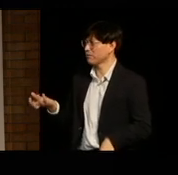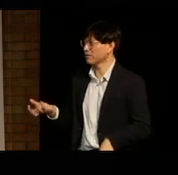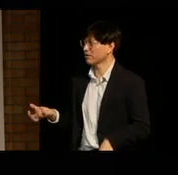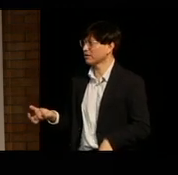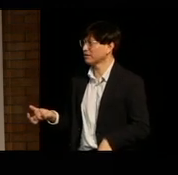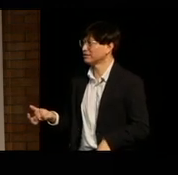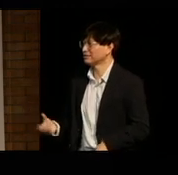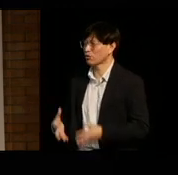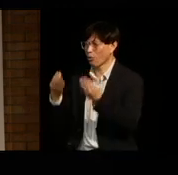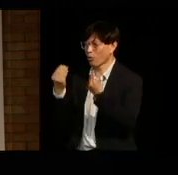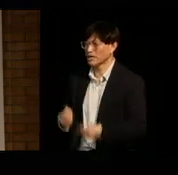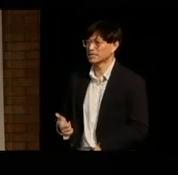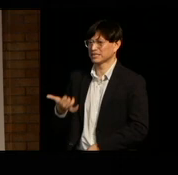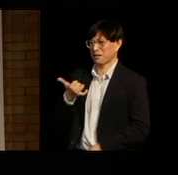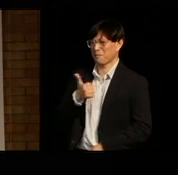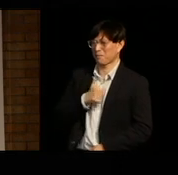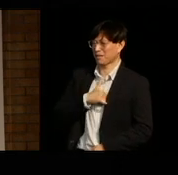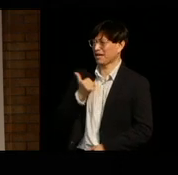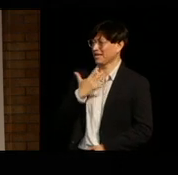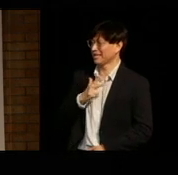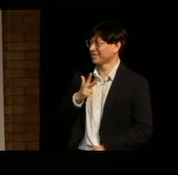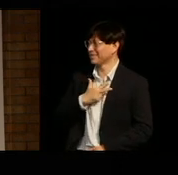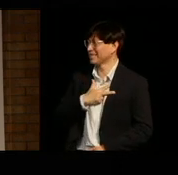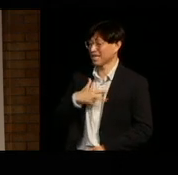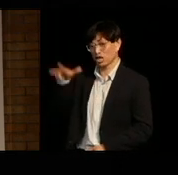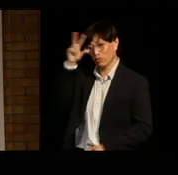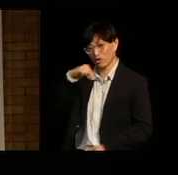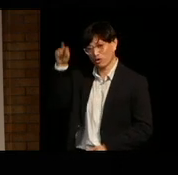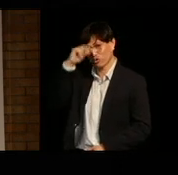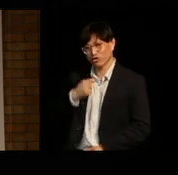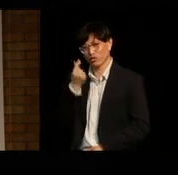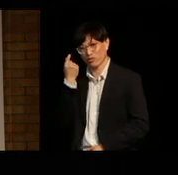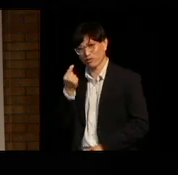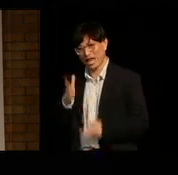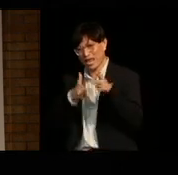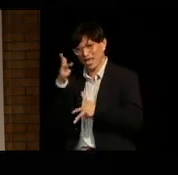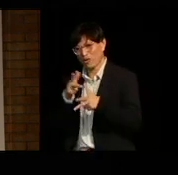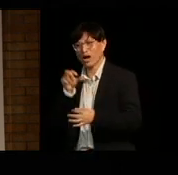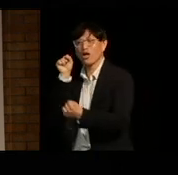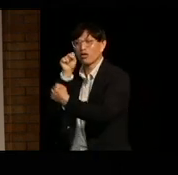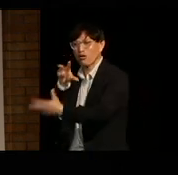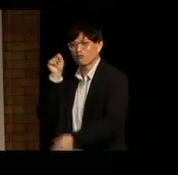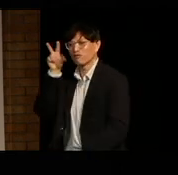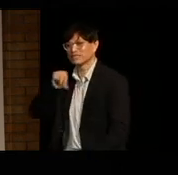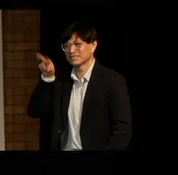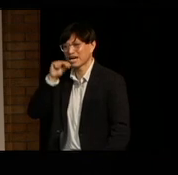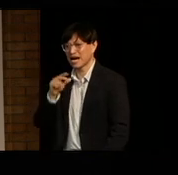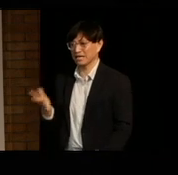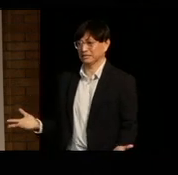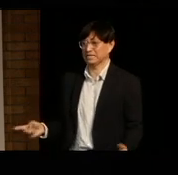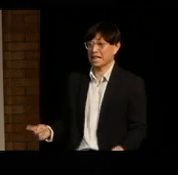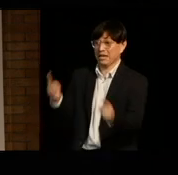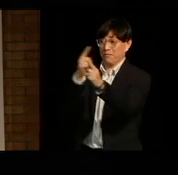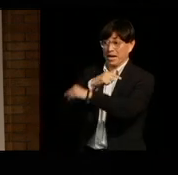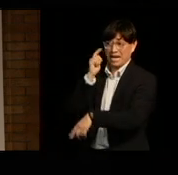su questi preti che devono conoscere un pochino di lingua dei segni per confessare perché sennò i sordi che